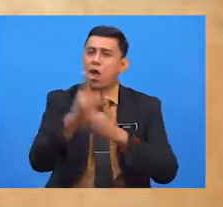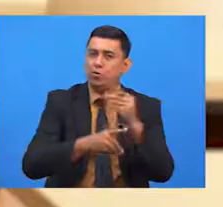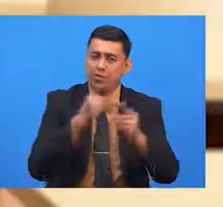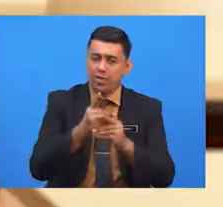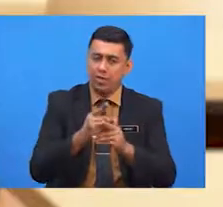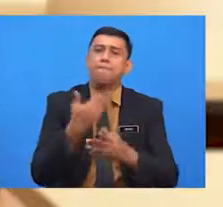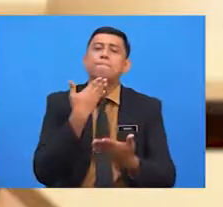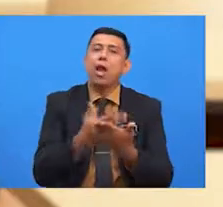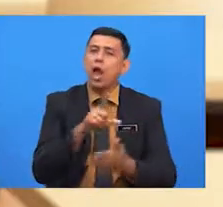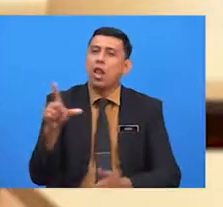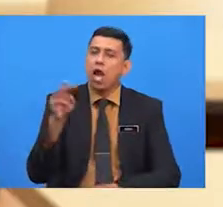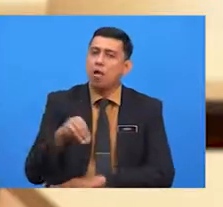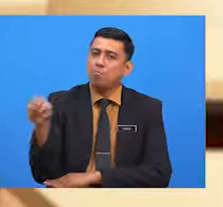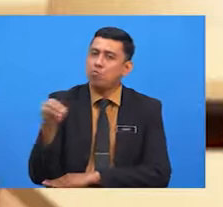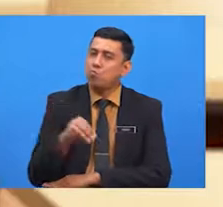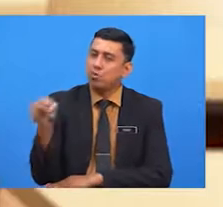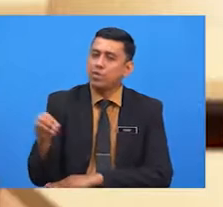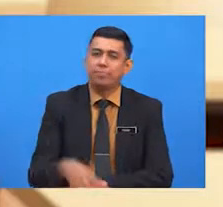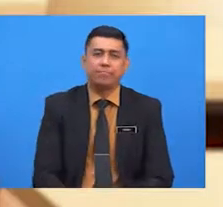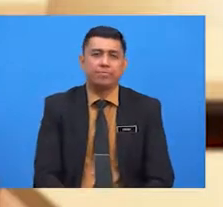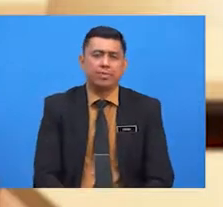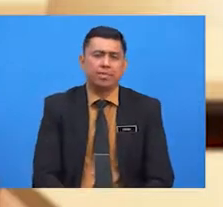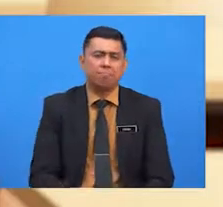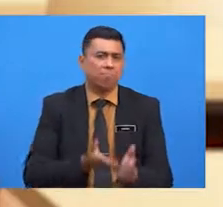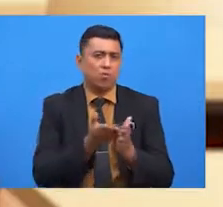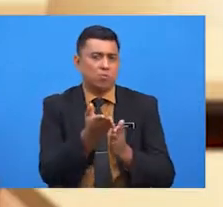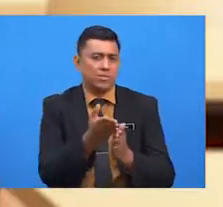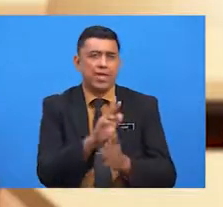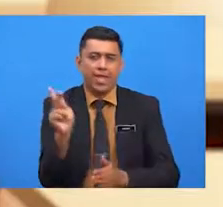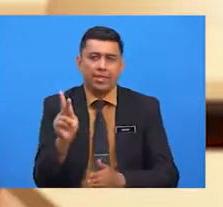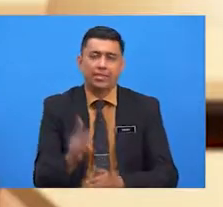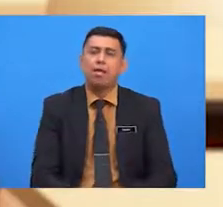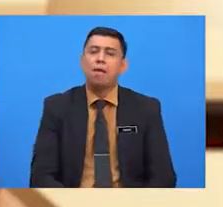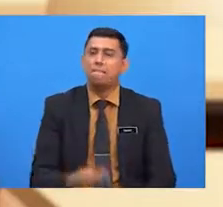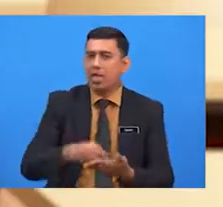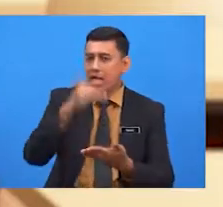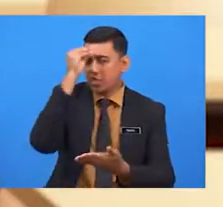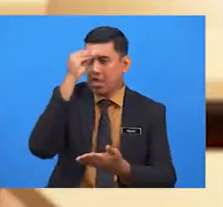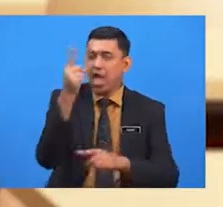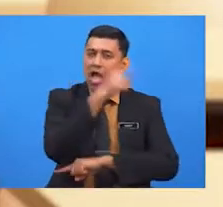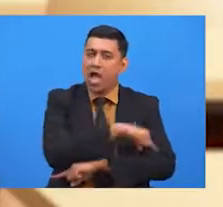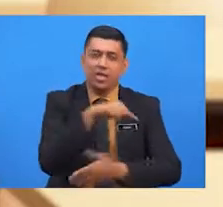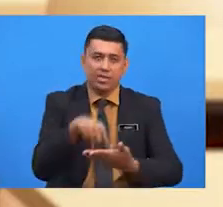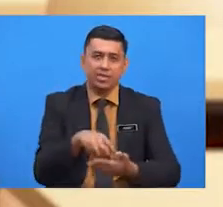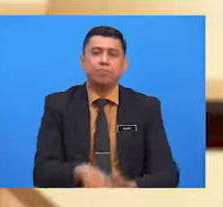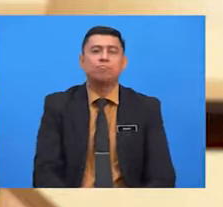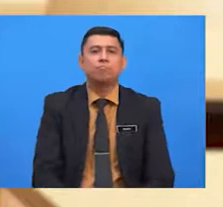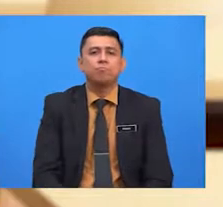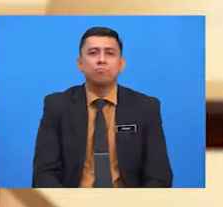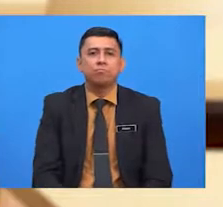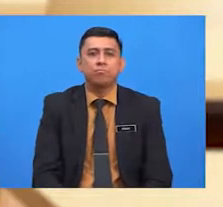Baiklah, murid-murid, kita teruskan sesi pembelajaran pada hari ini dengan topik